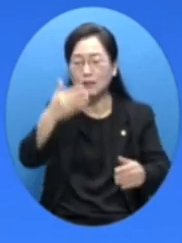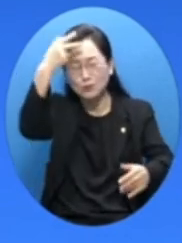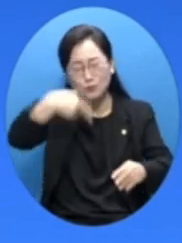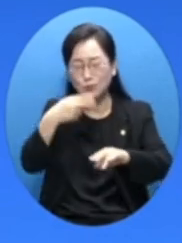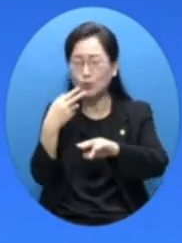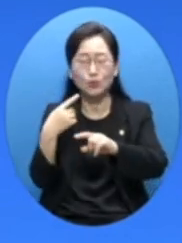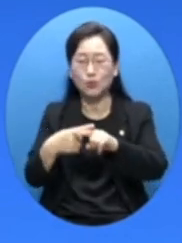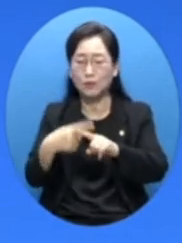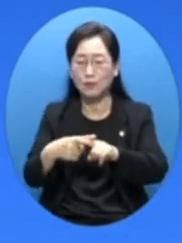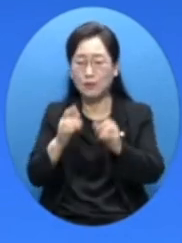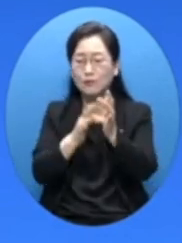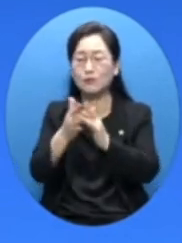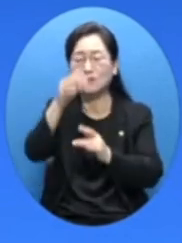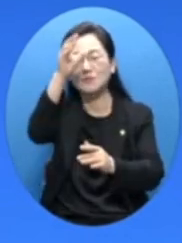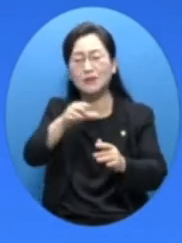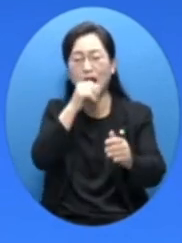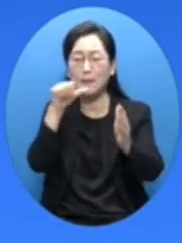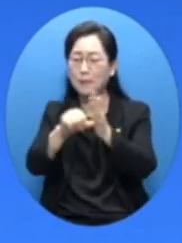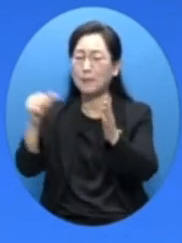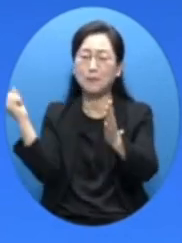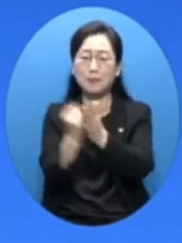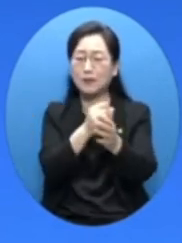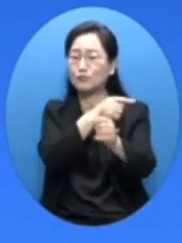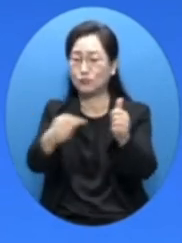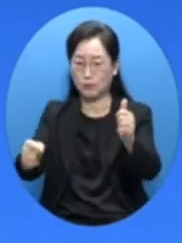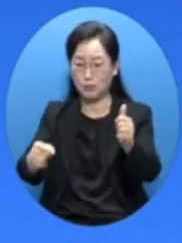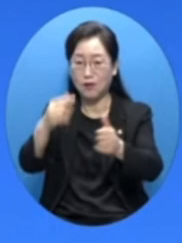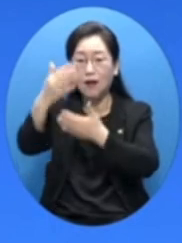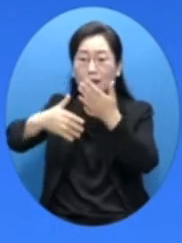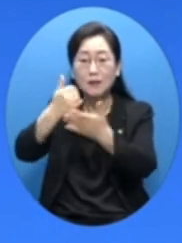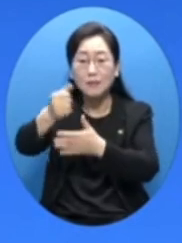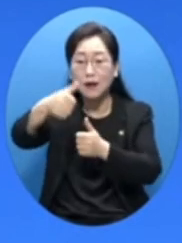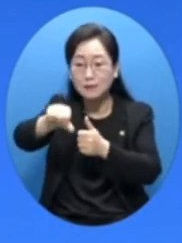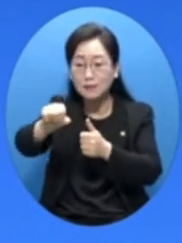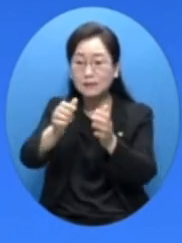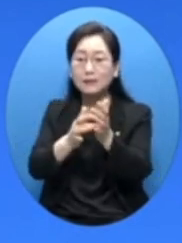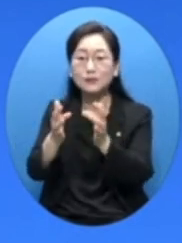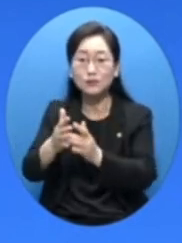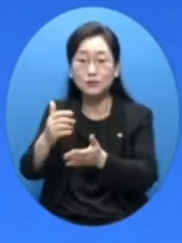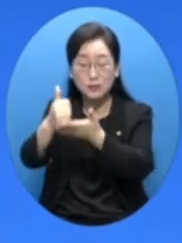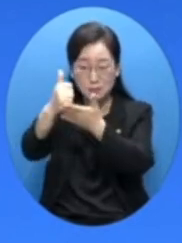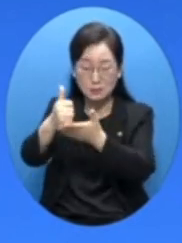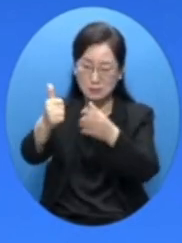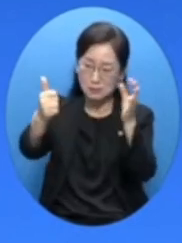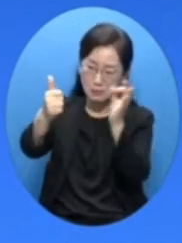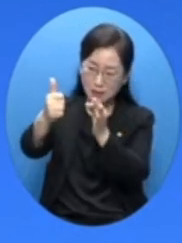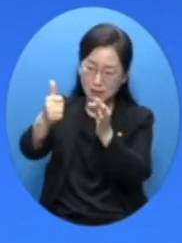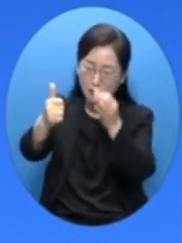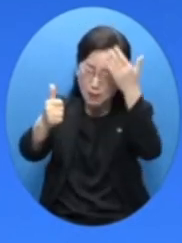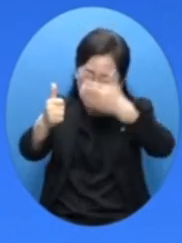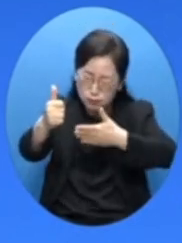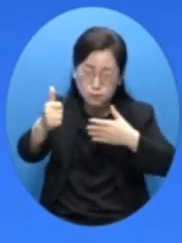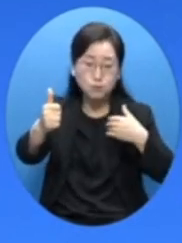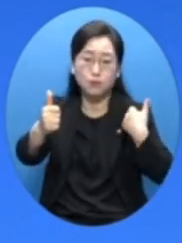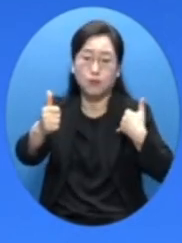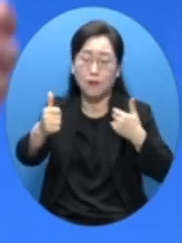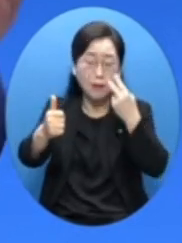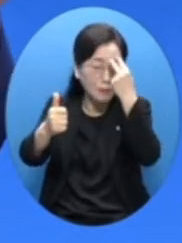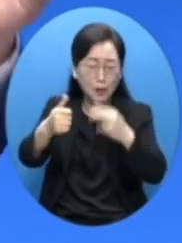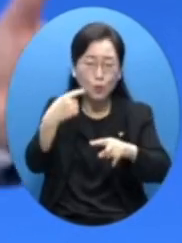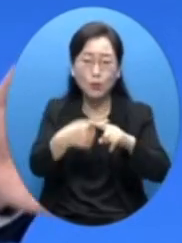것입니다. 하나님의 아들이신 예수님을 영적인 눈을 뜨지 못하니까 맹인이